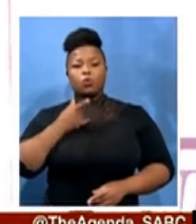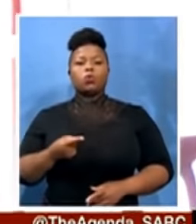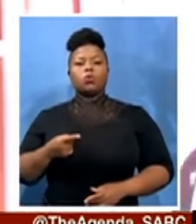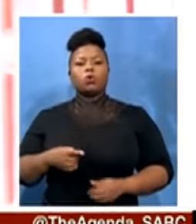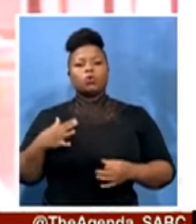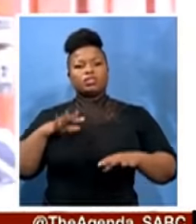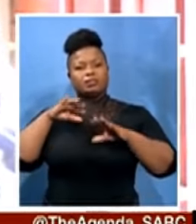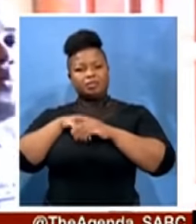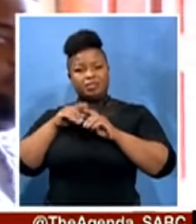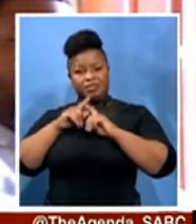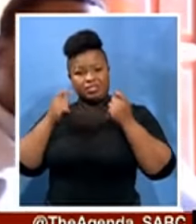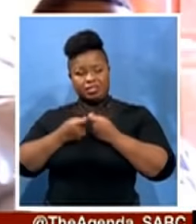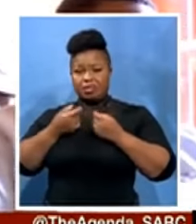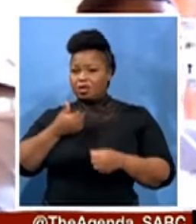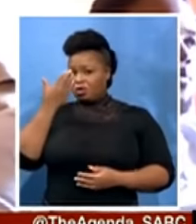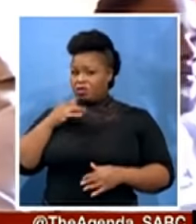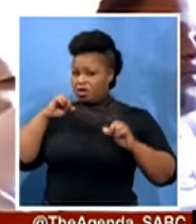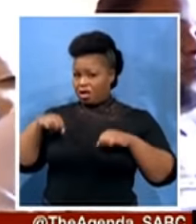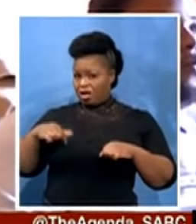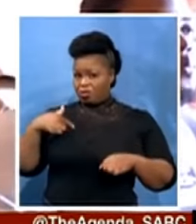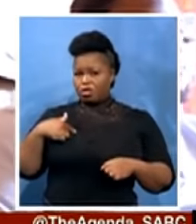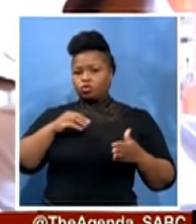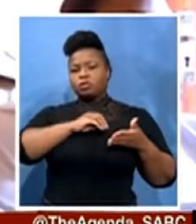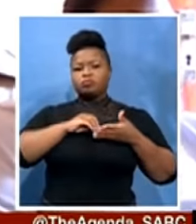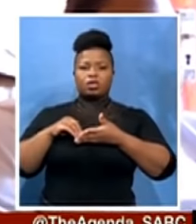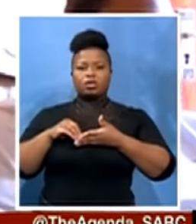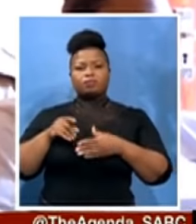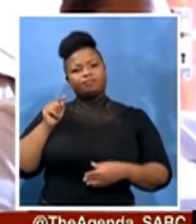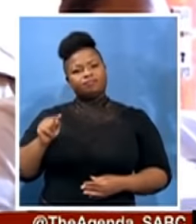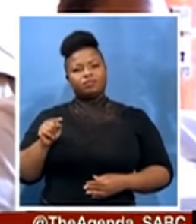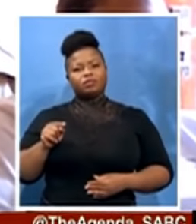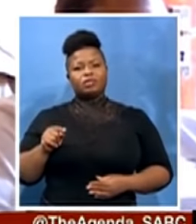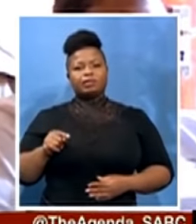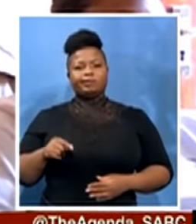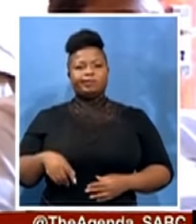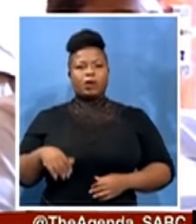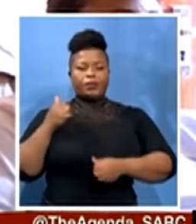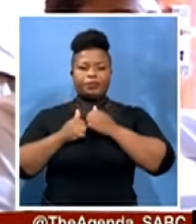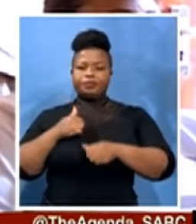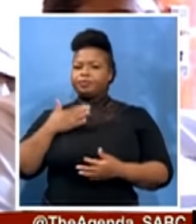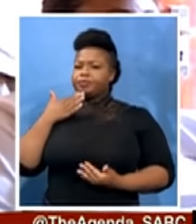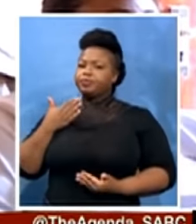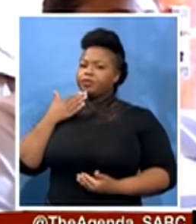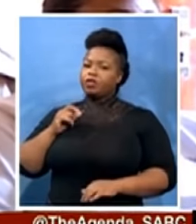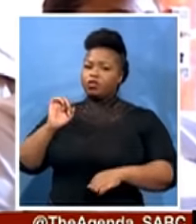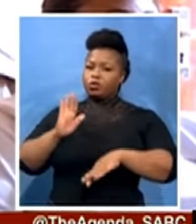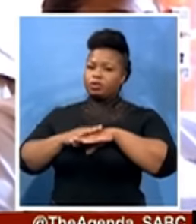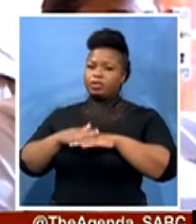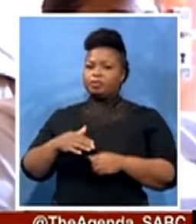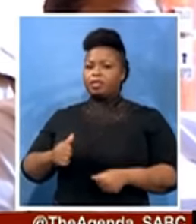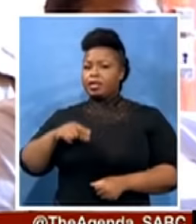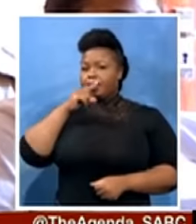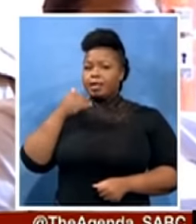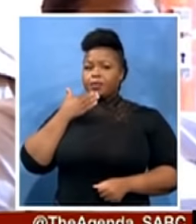just bring him quickly to the screen. My brother, thank you very much for your time. Can you first have your name and surname, and just tell